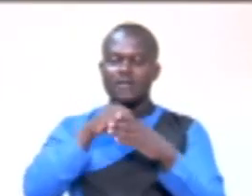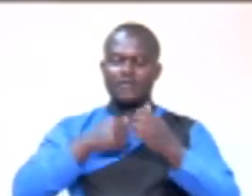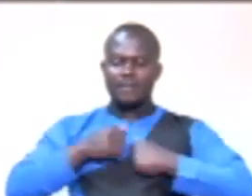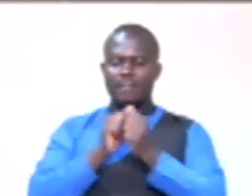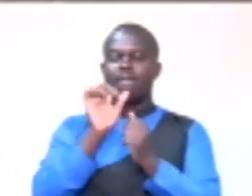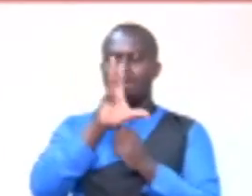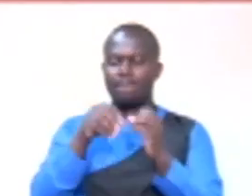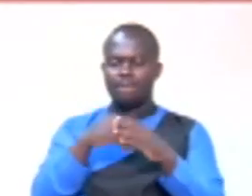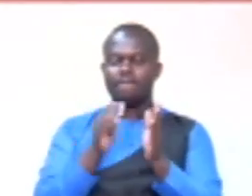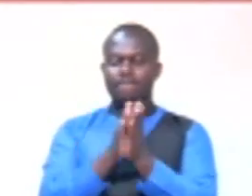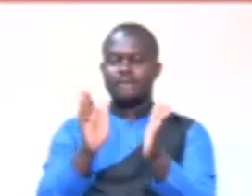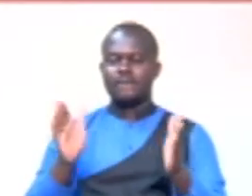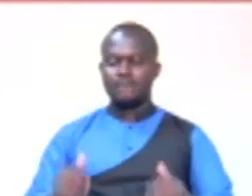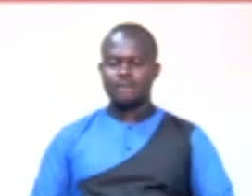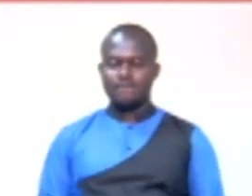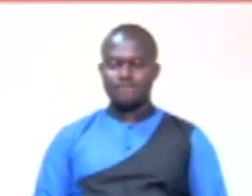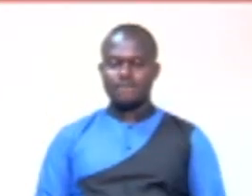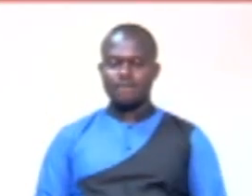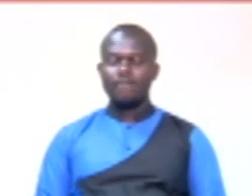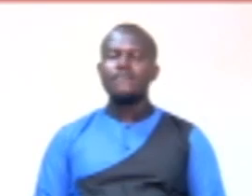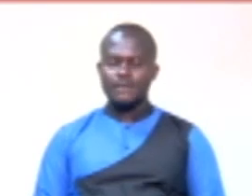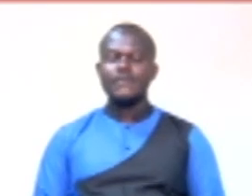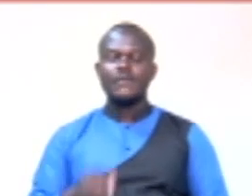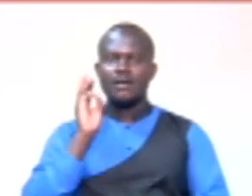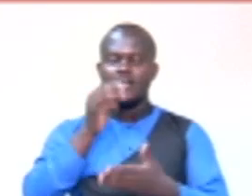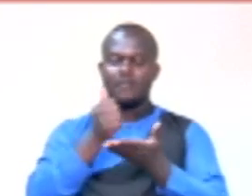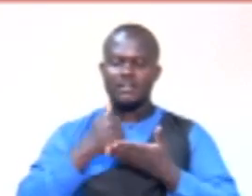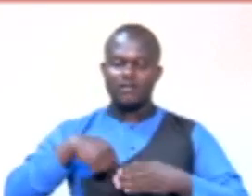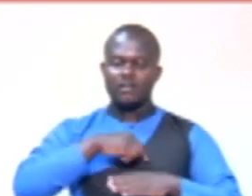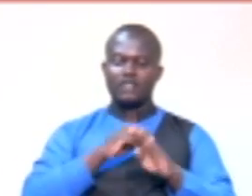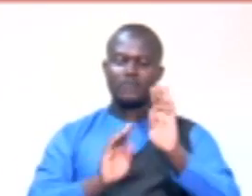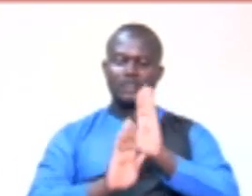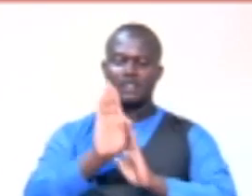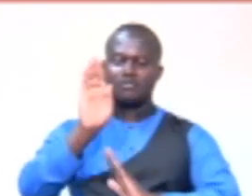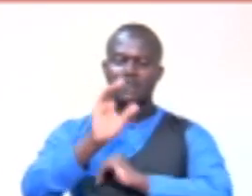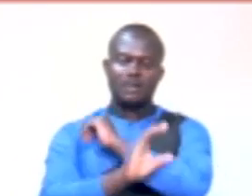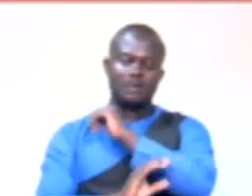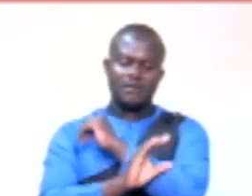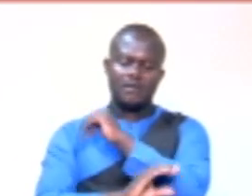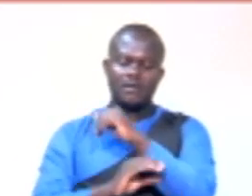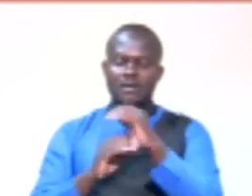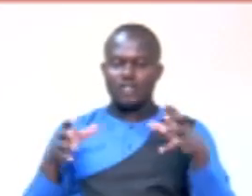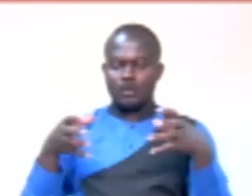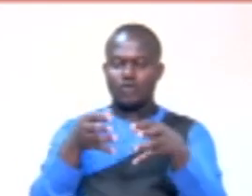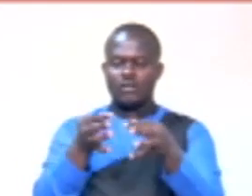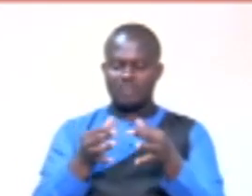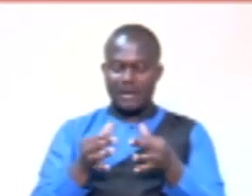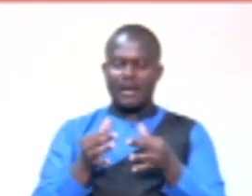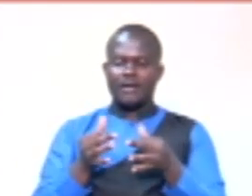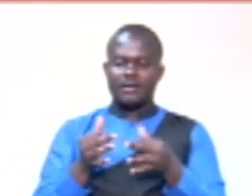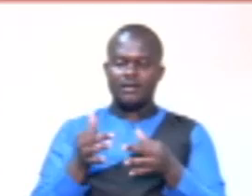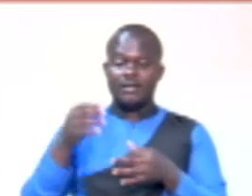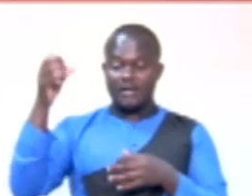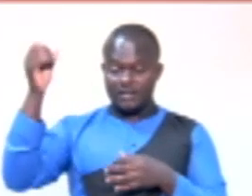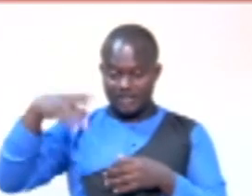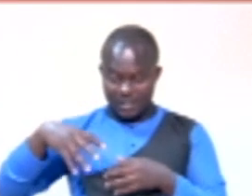Afurika muri rusange. Bakaba badufasha rero mu guteza imbere ihuriro ry'imari mpuzamahanga rya Kigali,